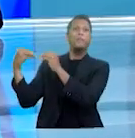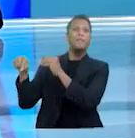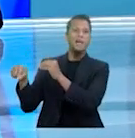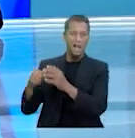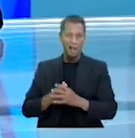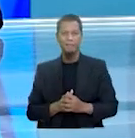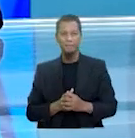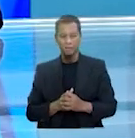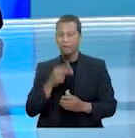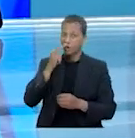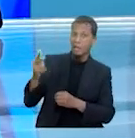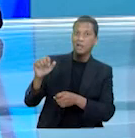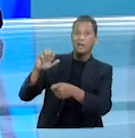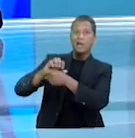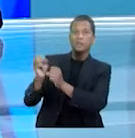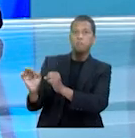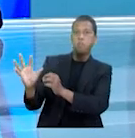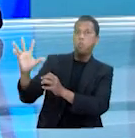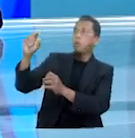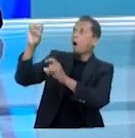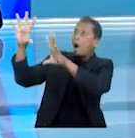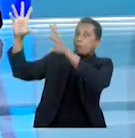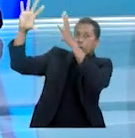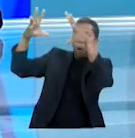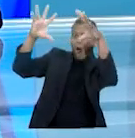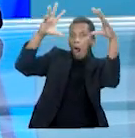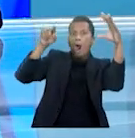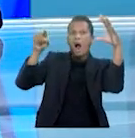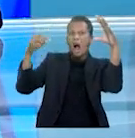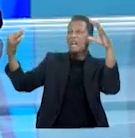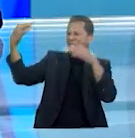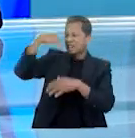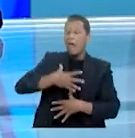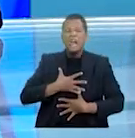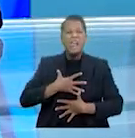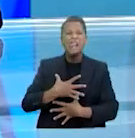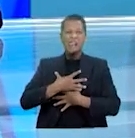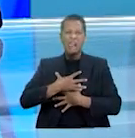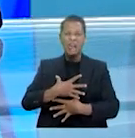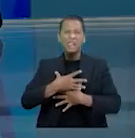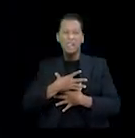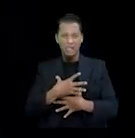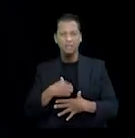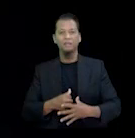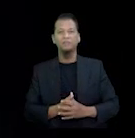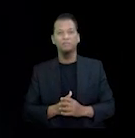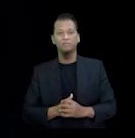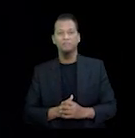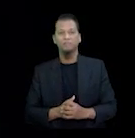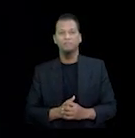dari depo Pertamina. Gas begitu tebal seperti kabut dan membuat warga sesak nafas. Tiba-tiba